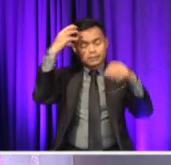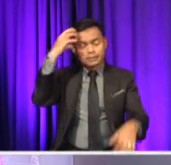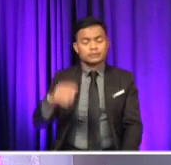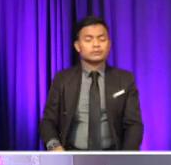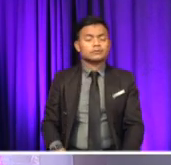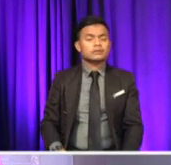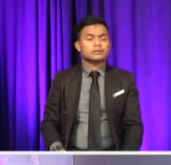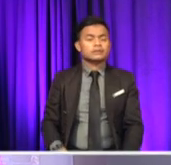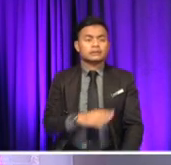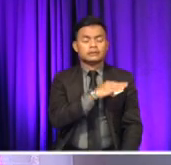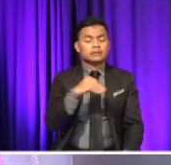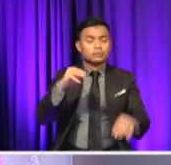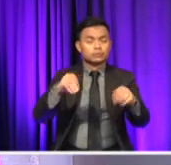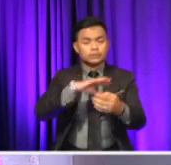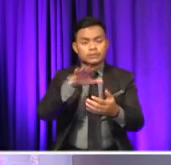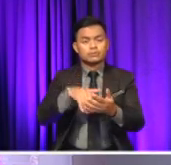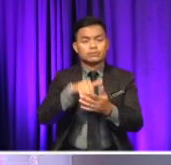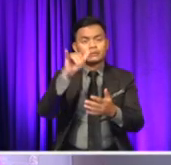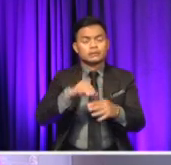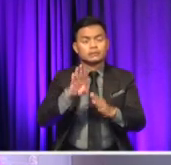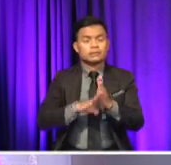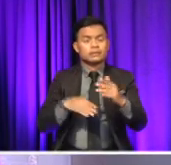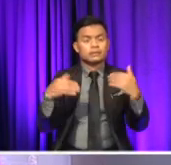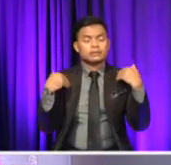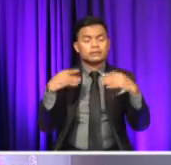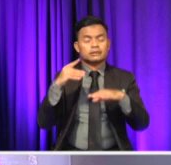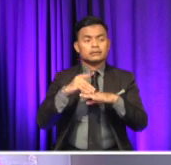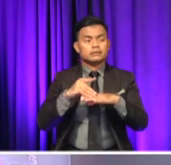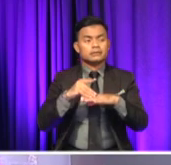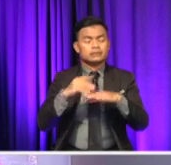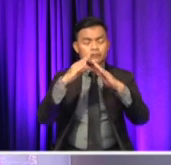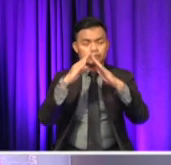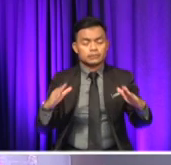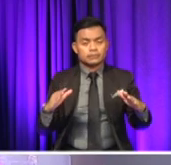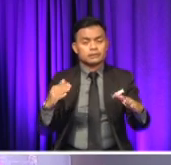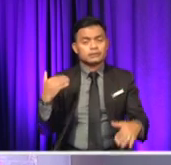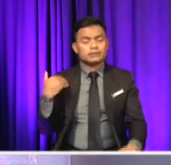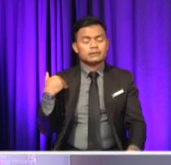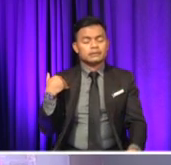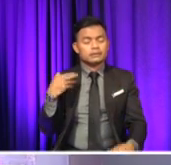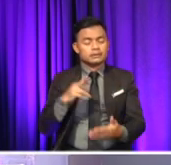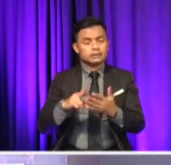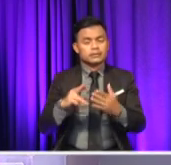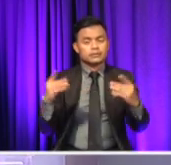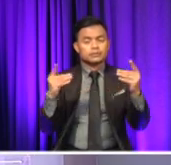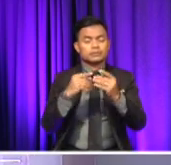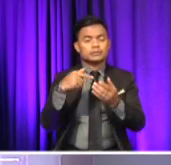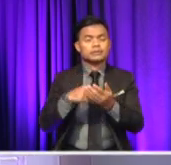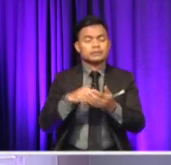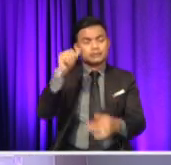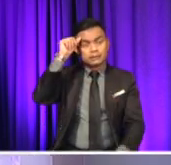dan yang menonton dari rumah Hakim mengunduh diri ada rezeki kita jumpa lagi Assalamualaikum